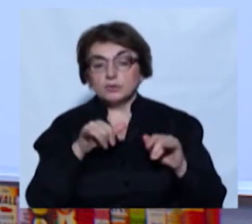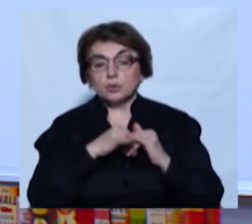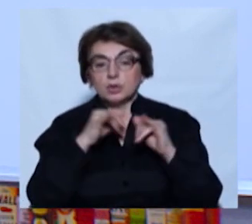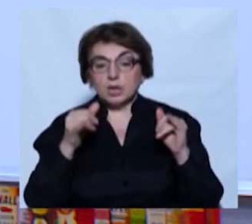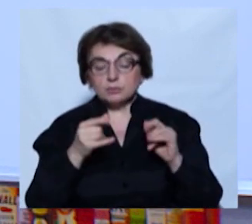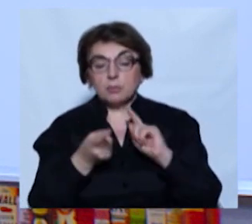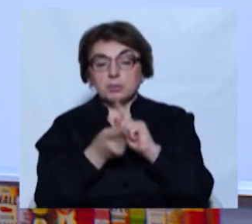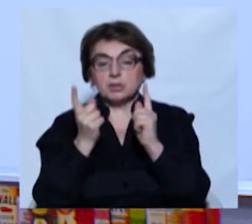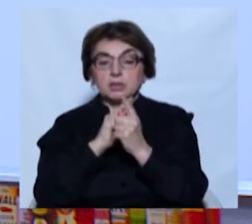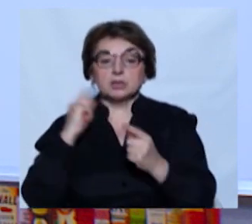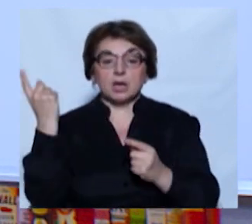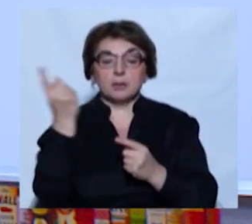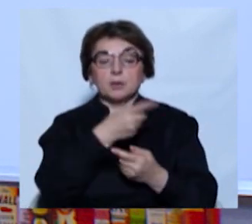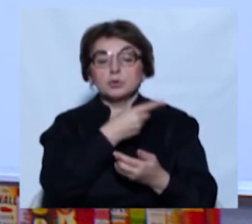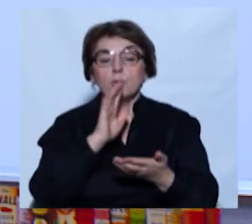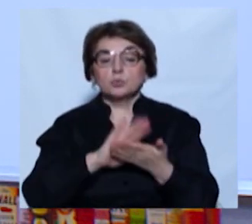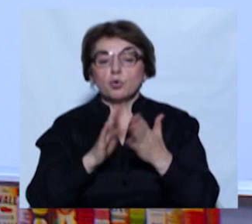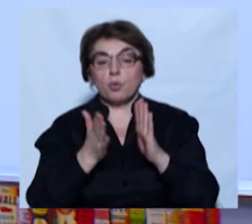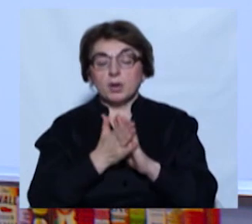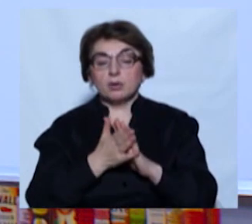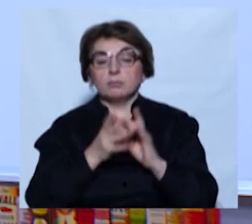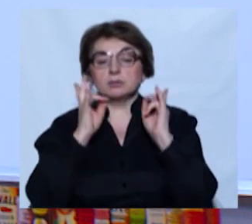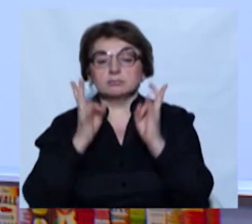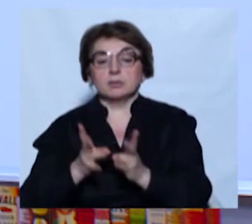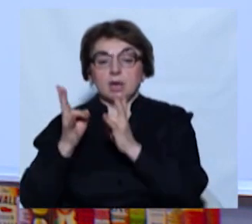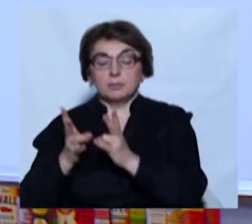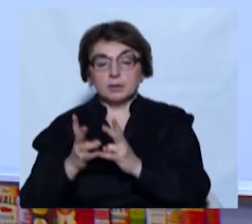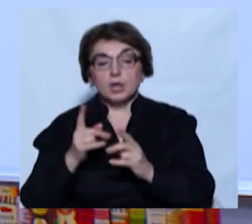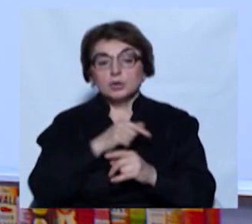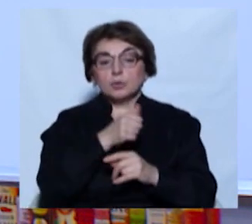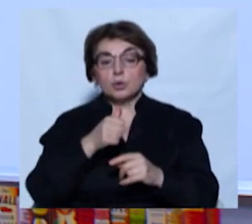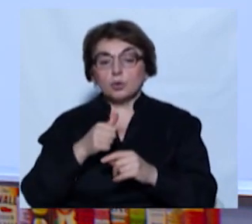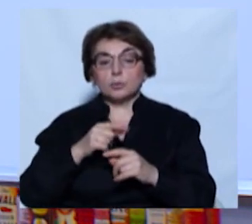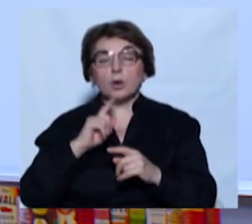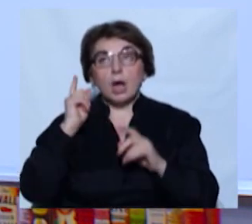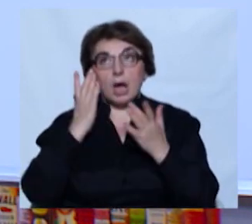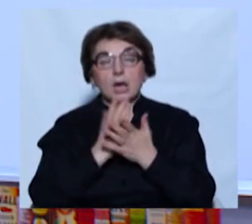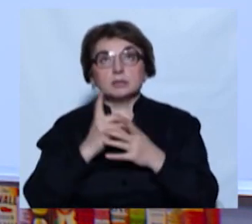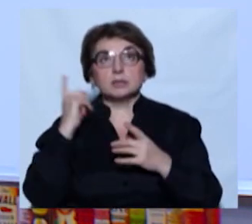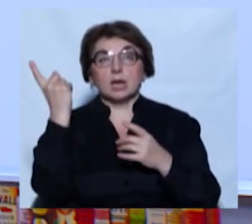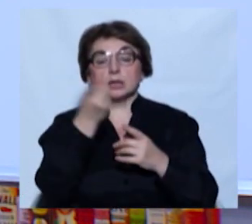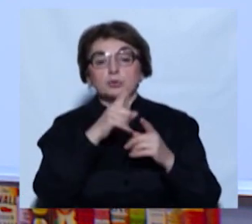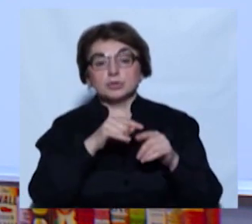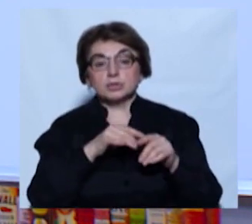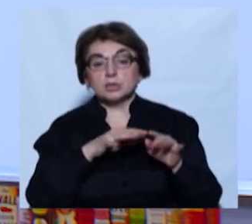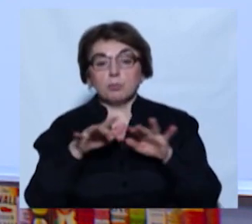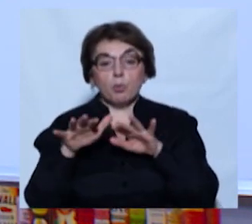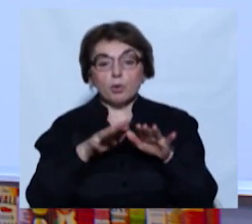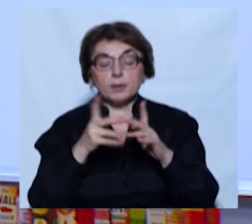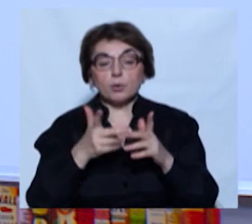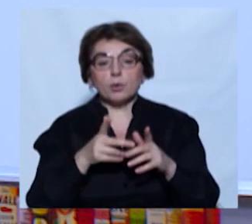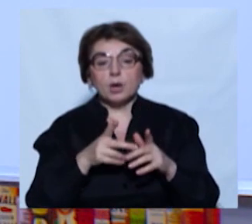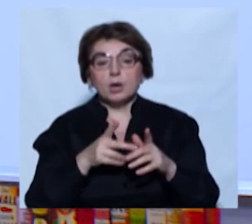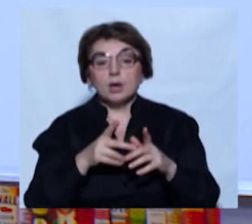მდგომარეობას აუარესებს. როგორ ფიქრობთ, არსებობს განვითარების ისეთი ხედვა, სტრატეგია, რომ ეს ყველაფერი მოხდეს ისე,